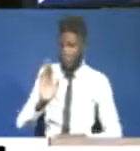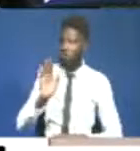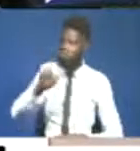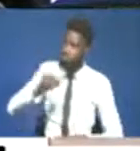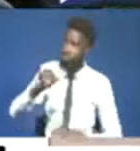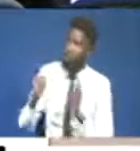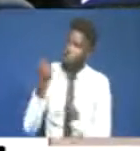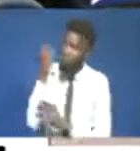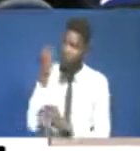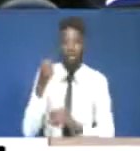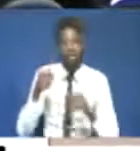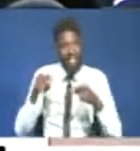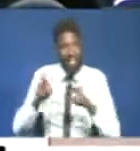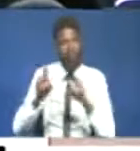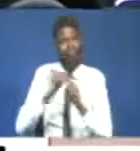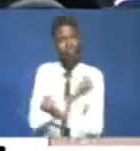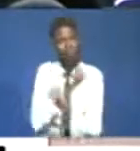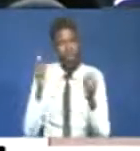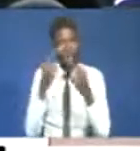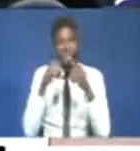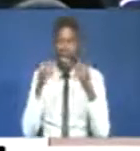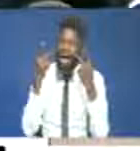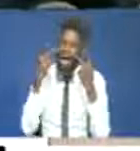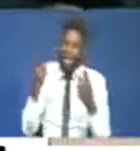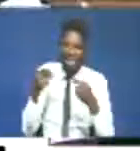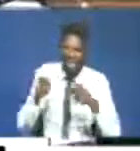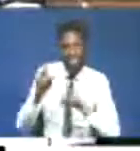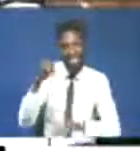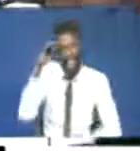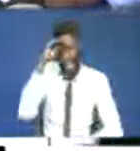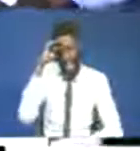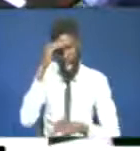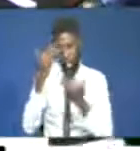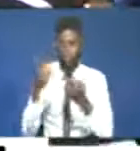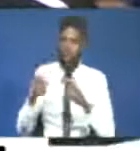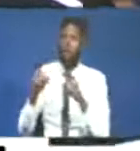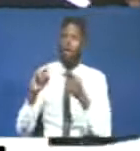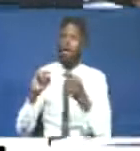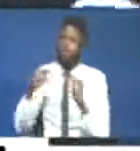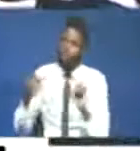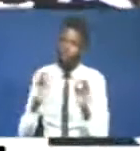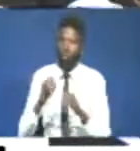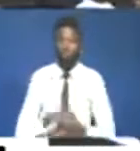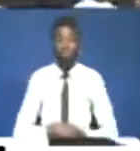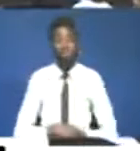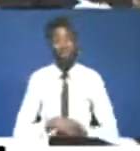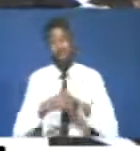lakini unaona tu amelewa kabisa. Hakuwa yeye ameumia. So it's unfortunate that